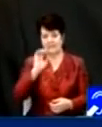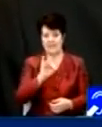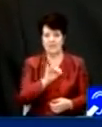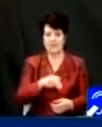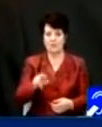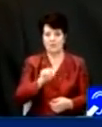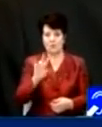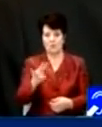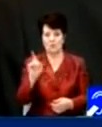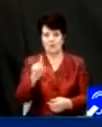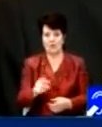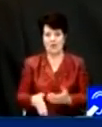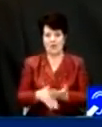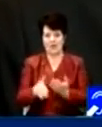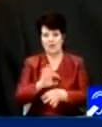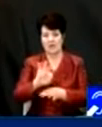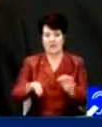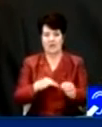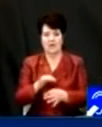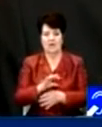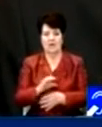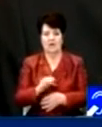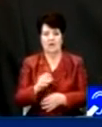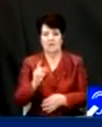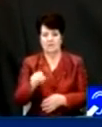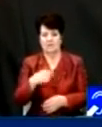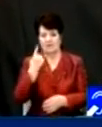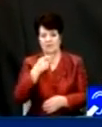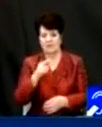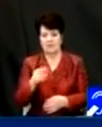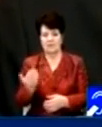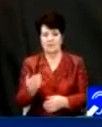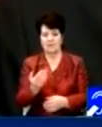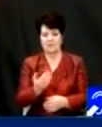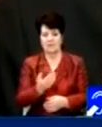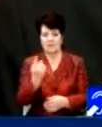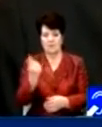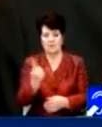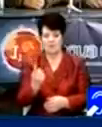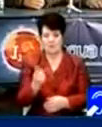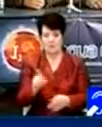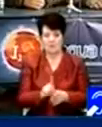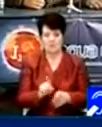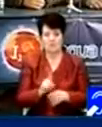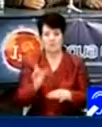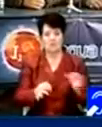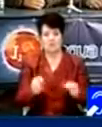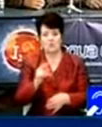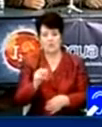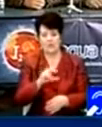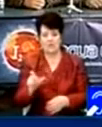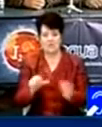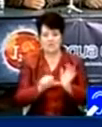cei care sprijină proiectele lui trebuie să compară în fața unui complet de judecat. Întrevederea va fi pe